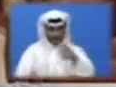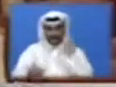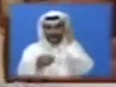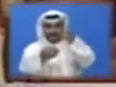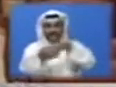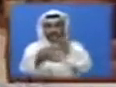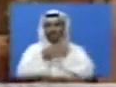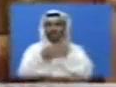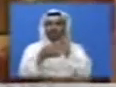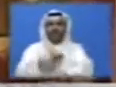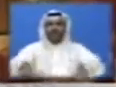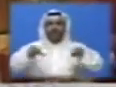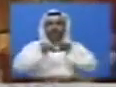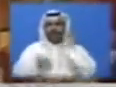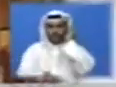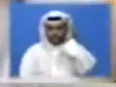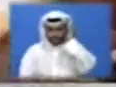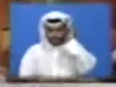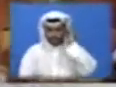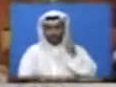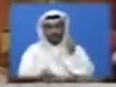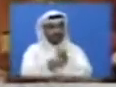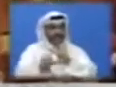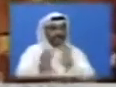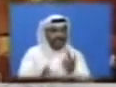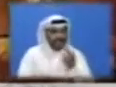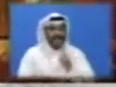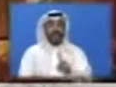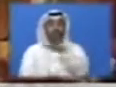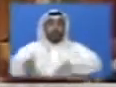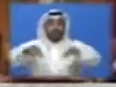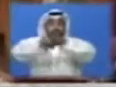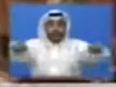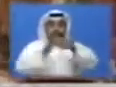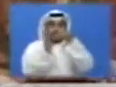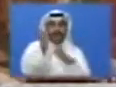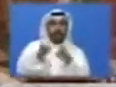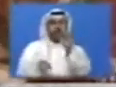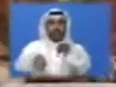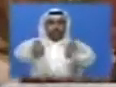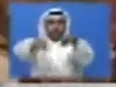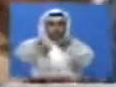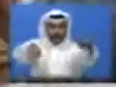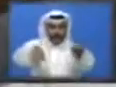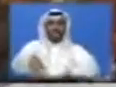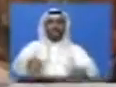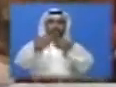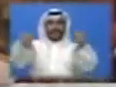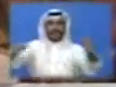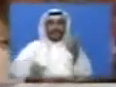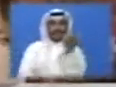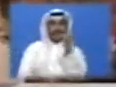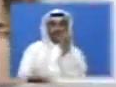الخليجي المشترك في مجالات الخدمة المدنية من أجل توحيد النظم والهياكل والإجراءات التي